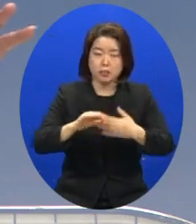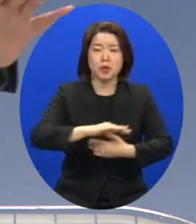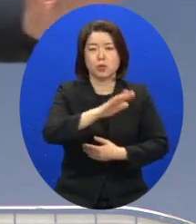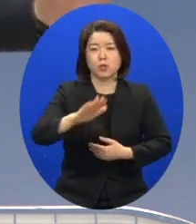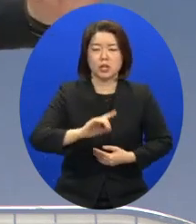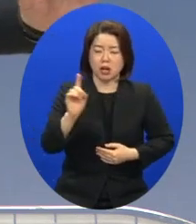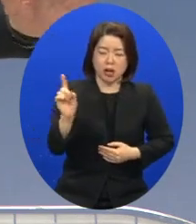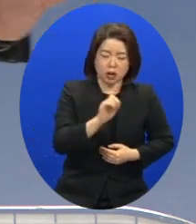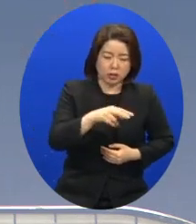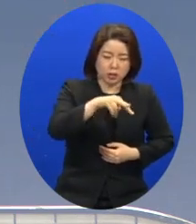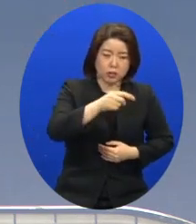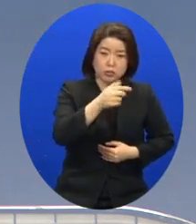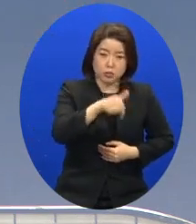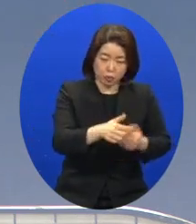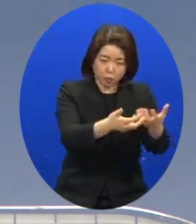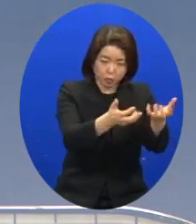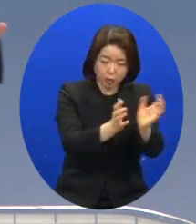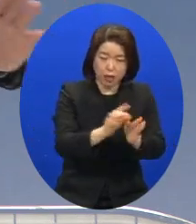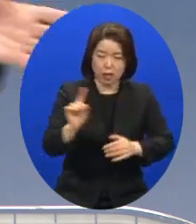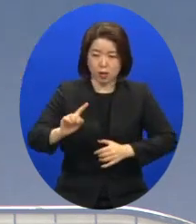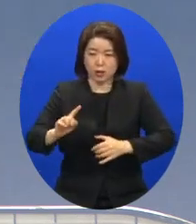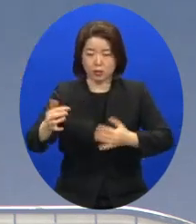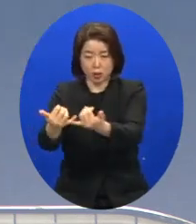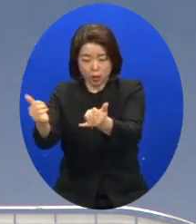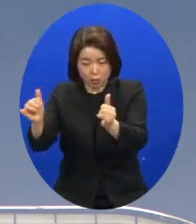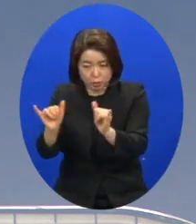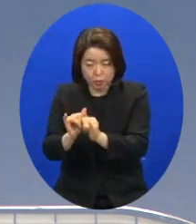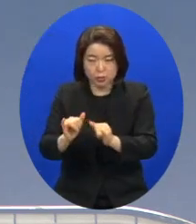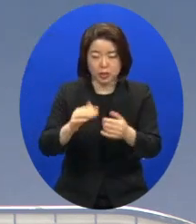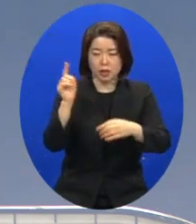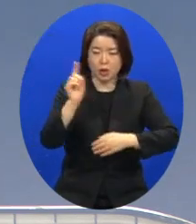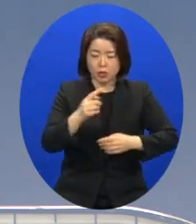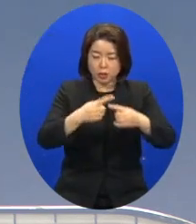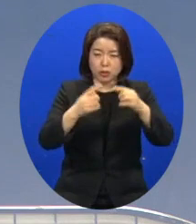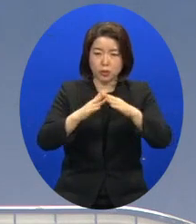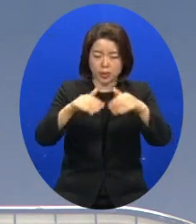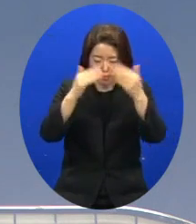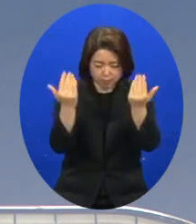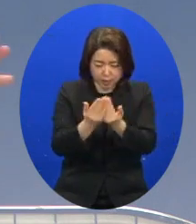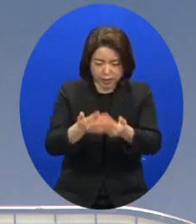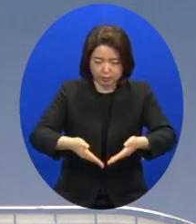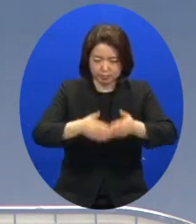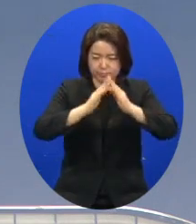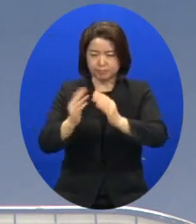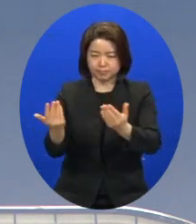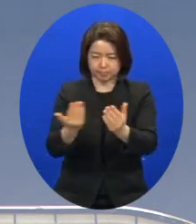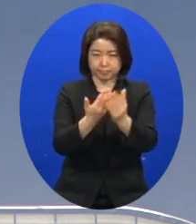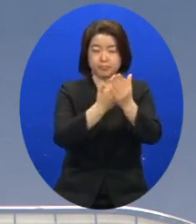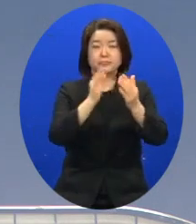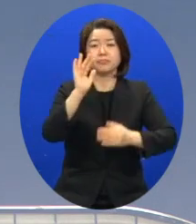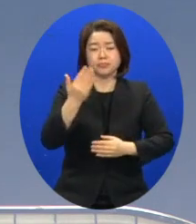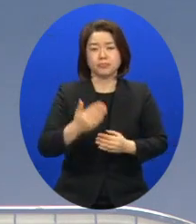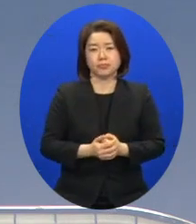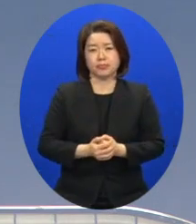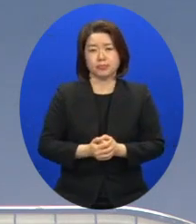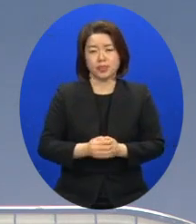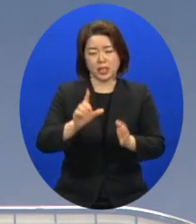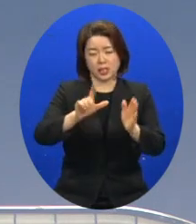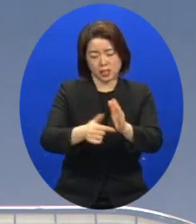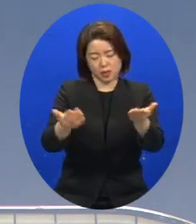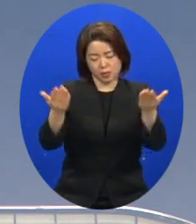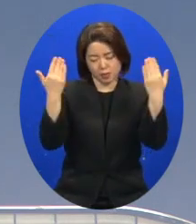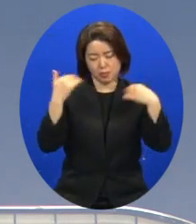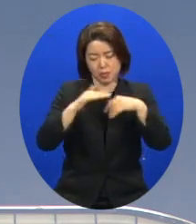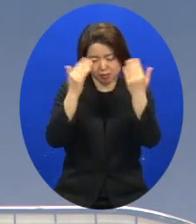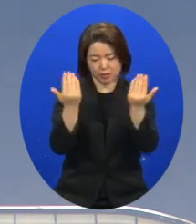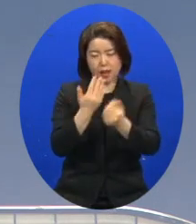속해 나 어떤 공동체나 어떤 교회나 다 일어납니다 그리고 지나고 나면 하나님이 다 밝혀주세요